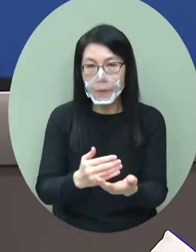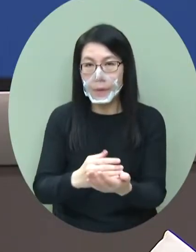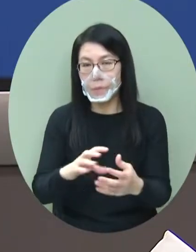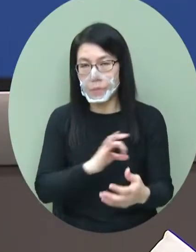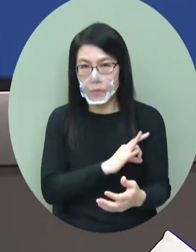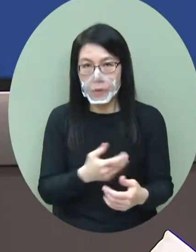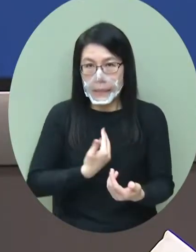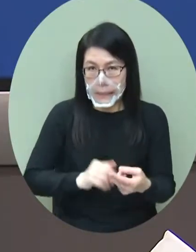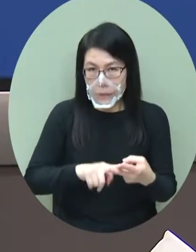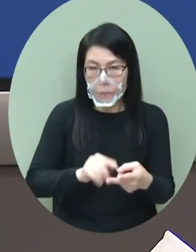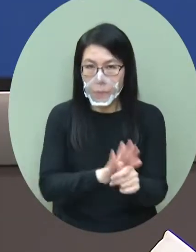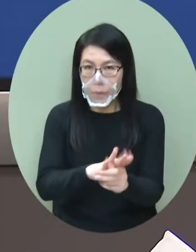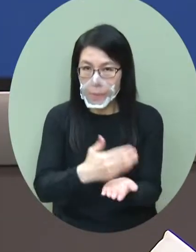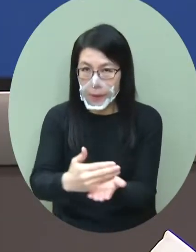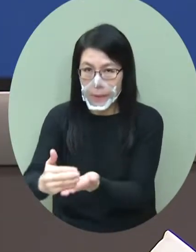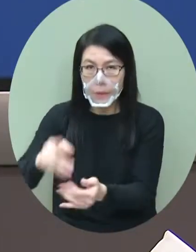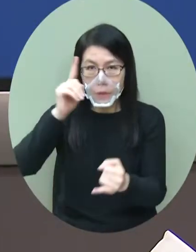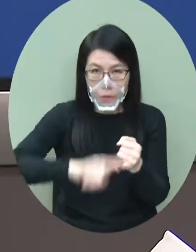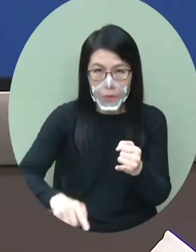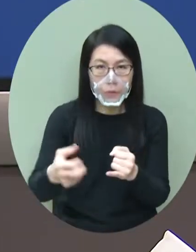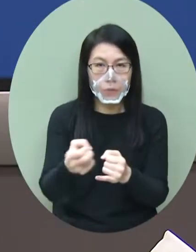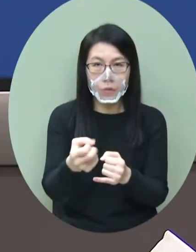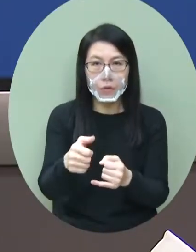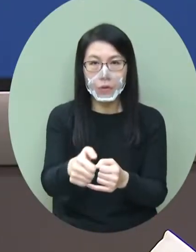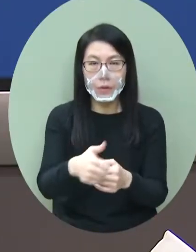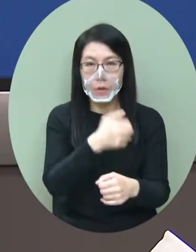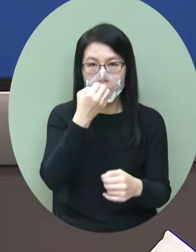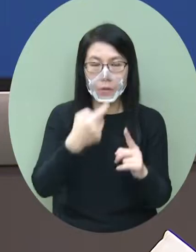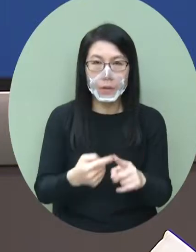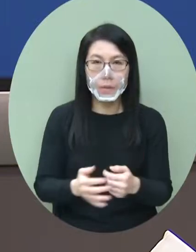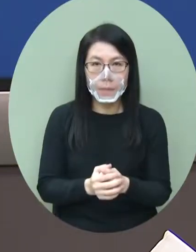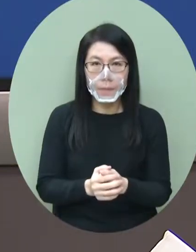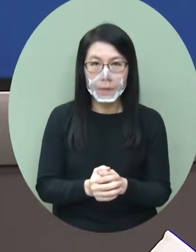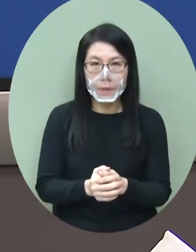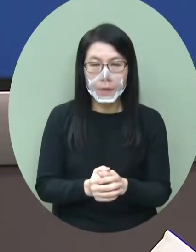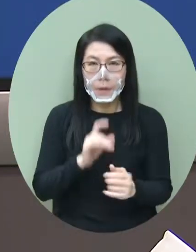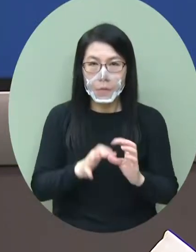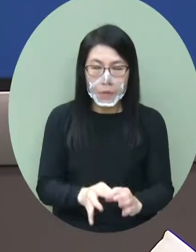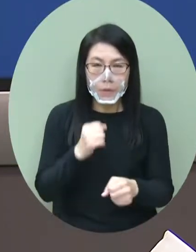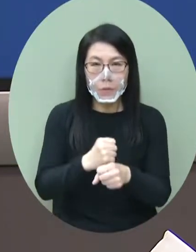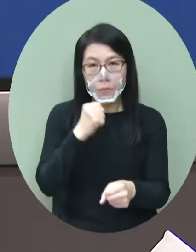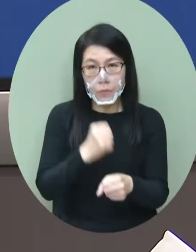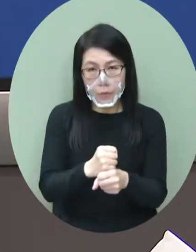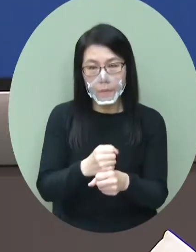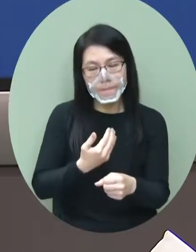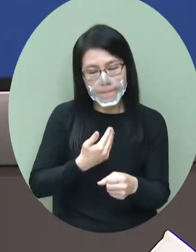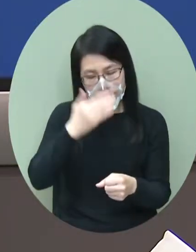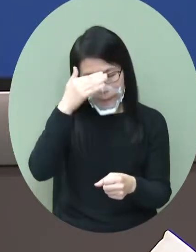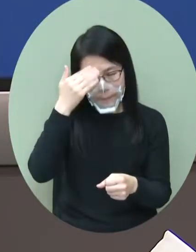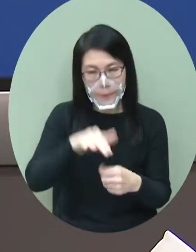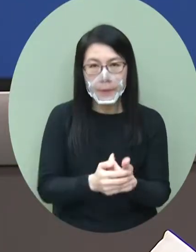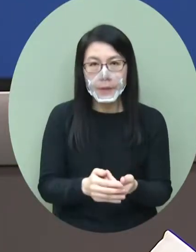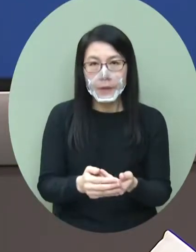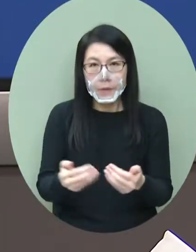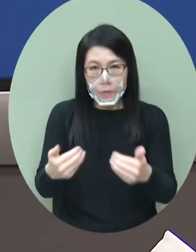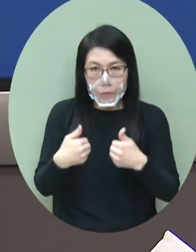体，还有义工。最后呢，我想再一次感谢市民在这个方面的工作，他们是非